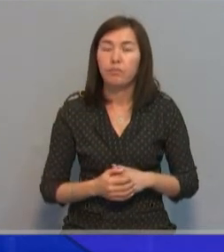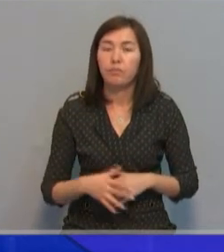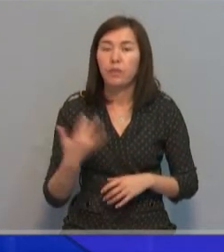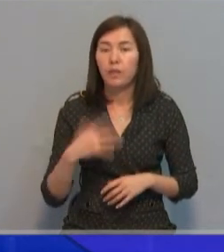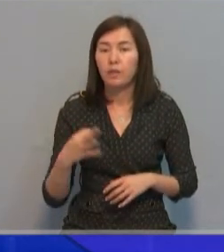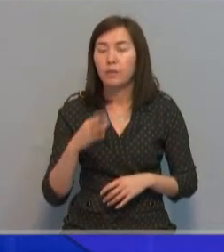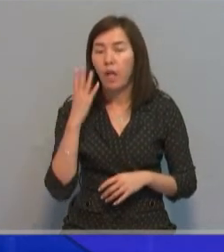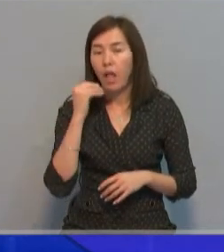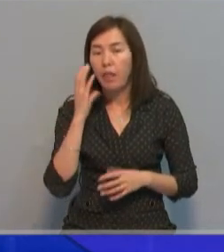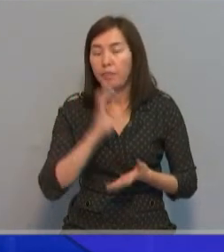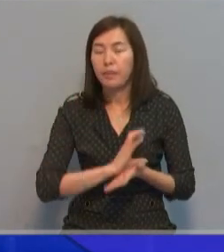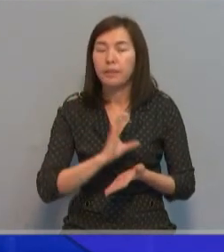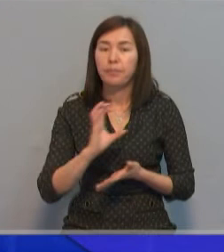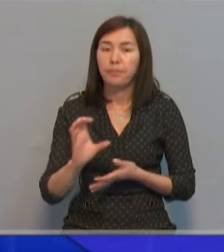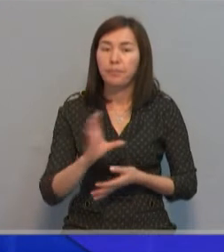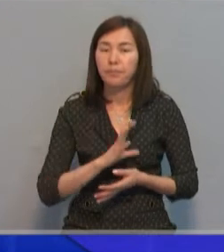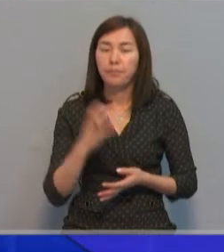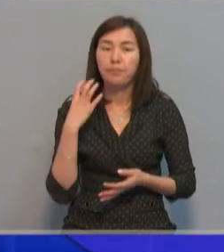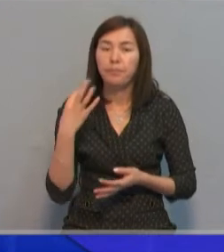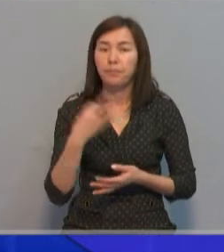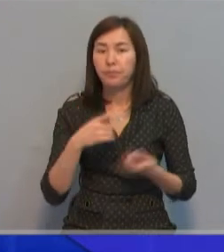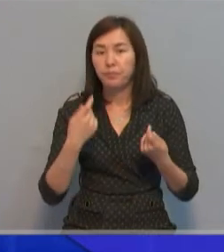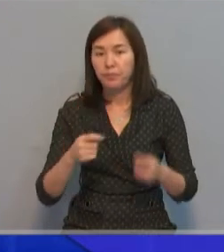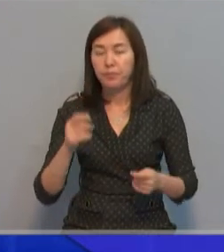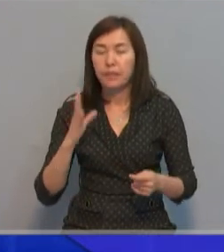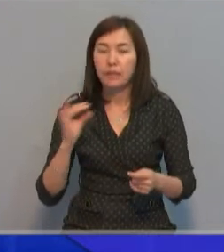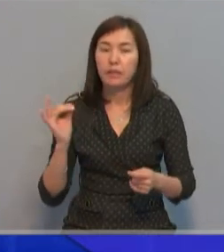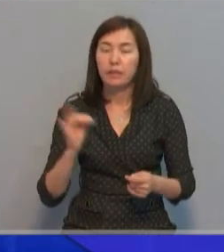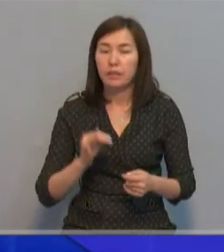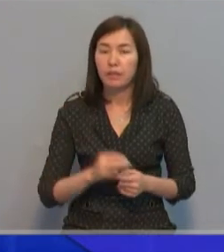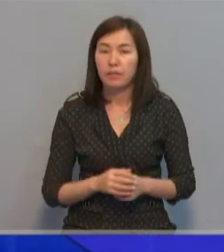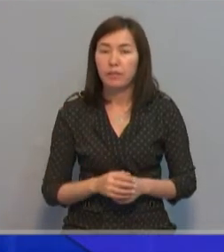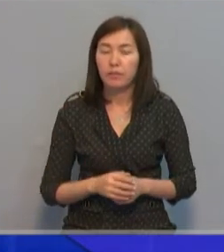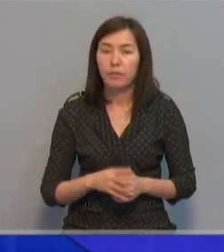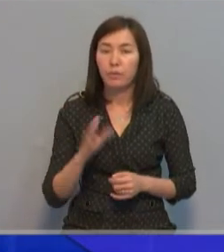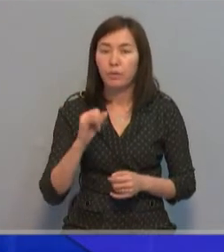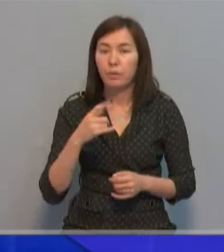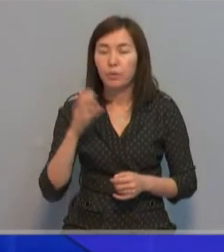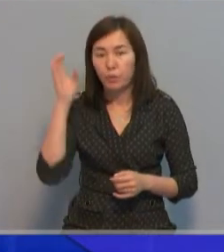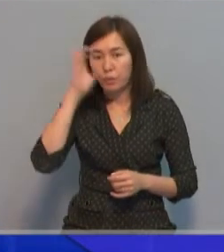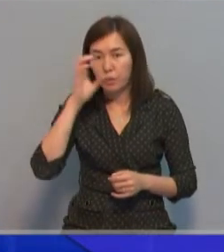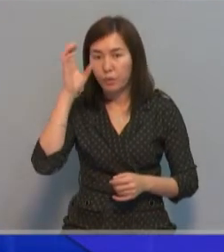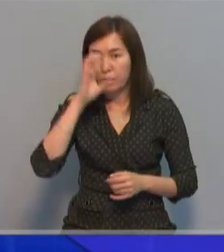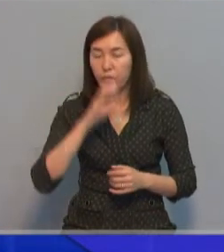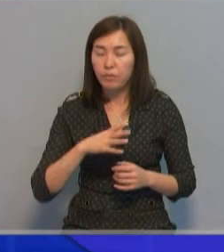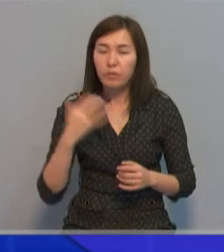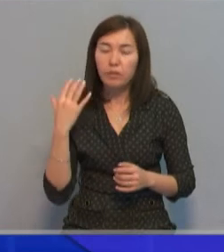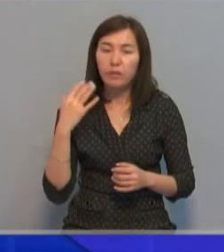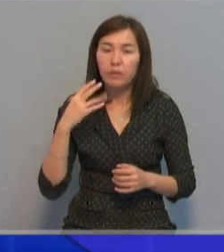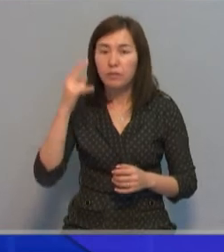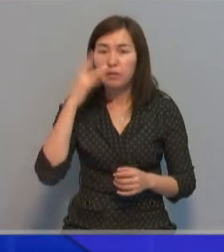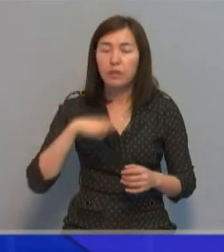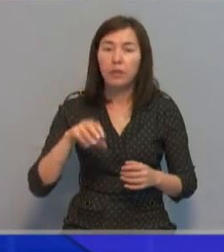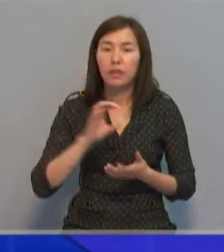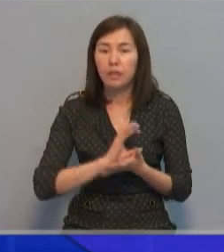Жамбыл облысына, Алматы облысына, Қызылорда облысына да сатамыз. Және Ауғанстан, Өзбекстан, Қырғызстан